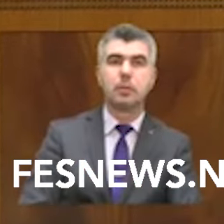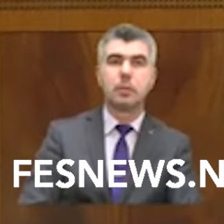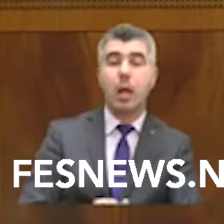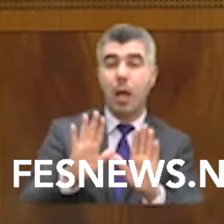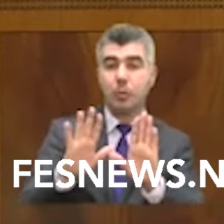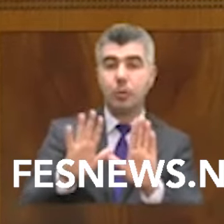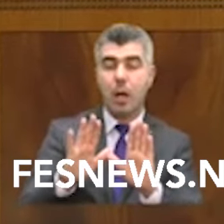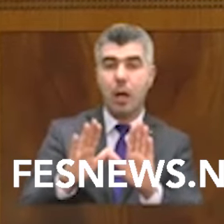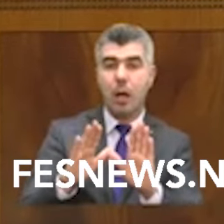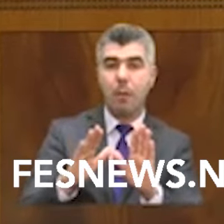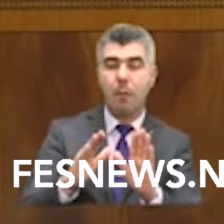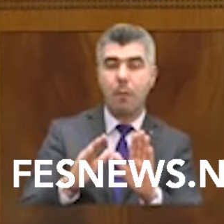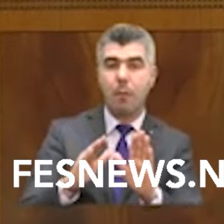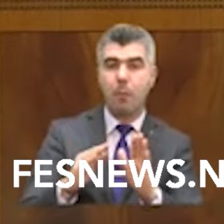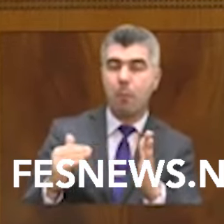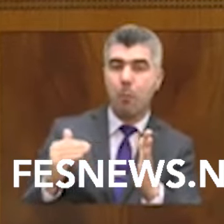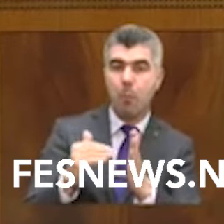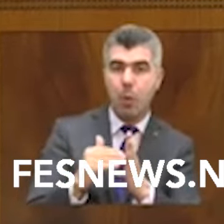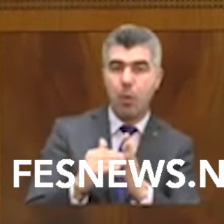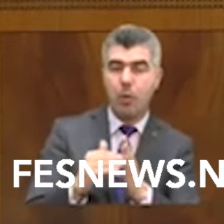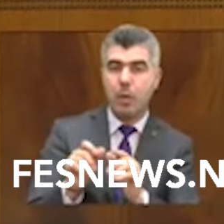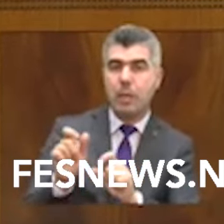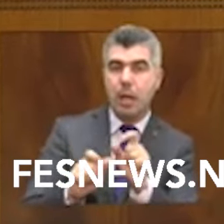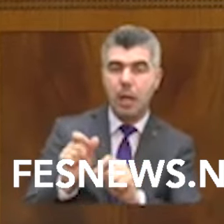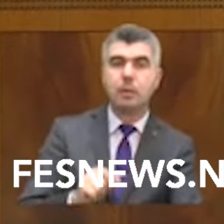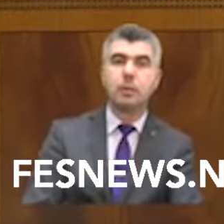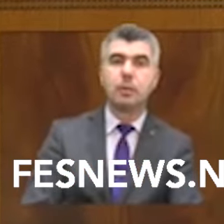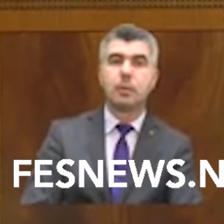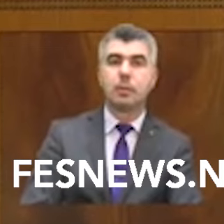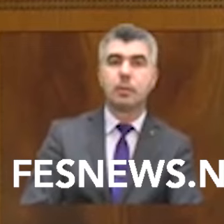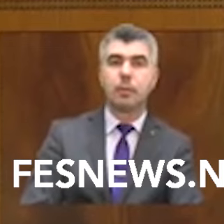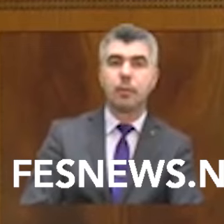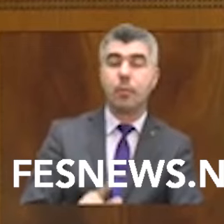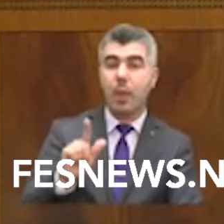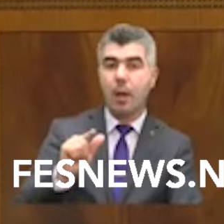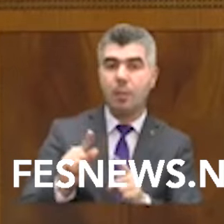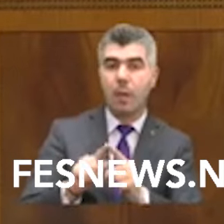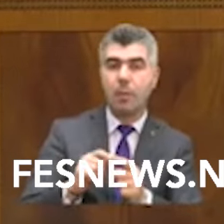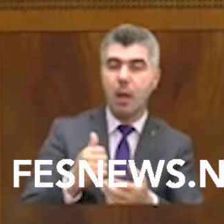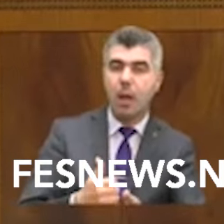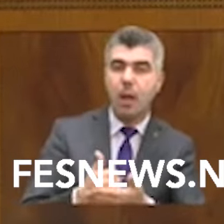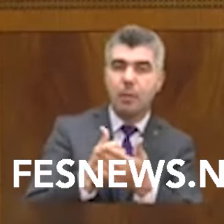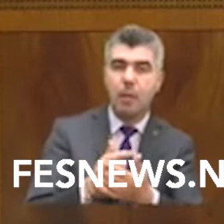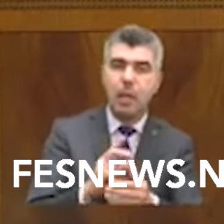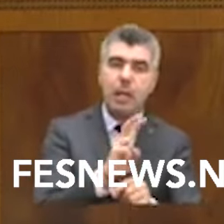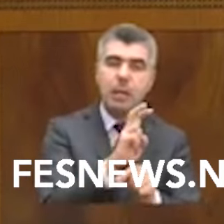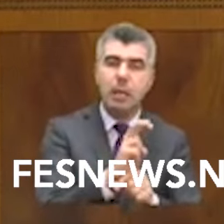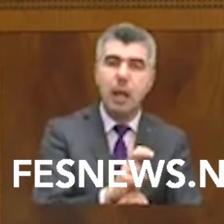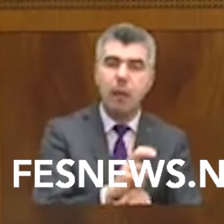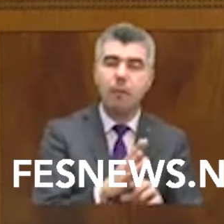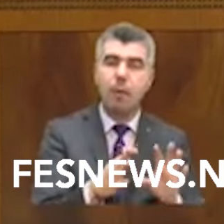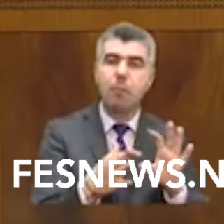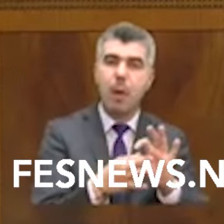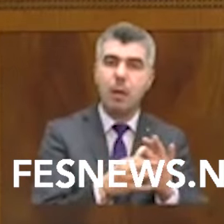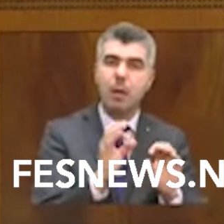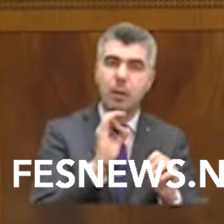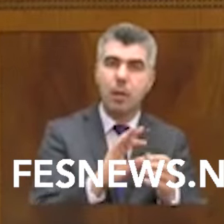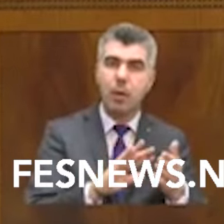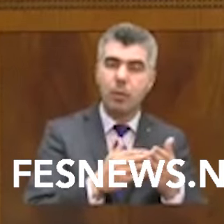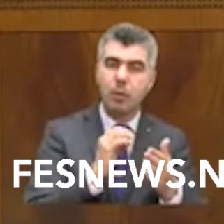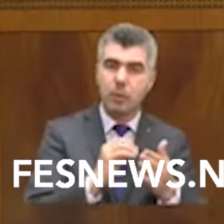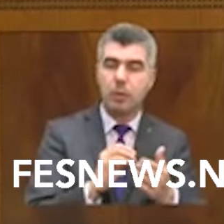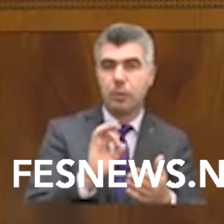غادي يجيب المستفيد راه يمكن ليه ياخذها عن طريق قرض بنكي بضمانة الدولة